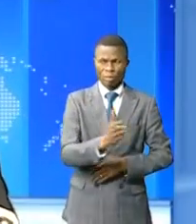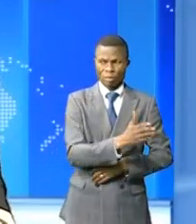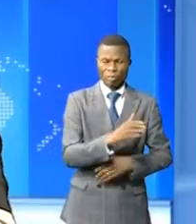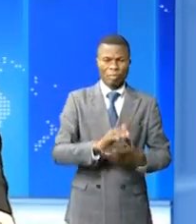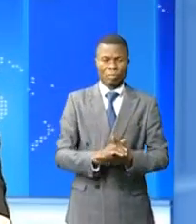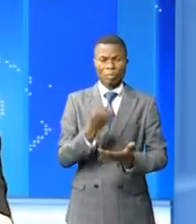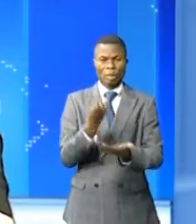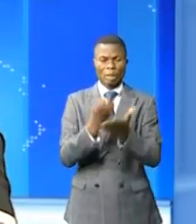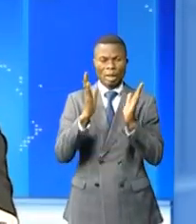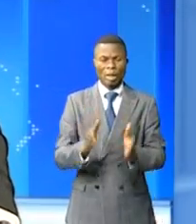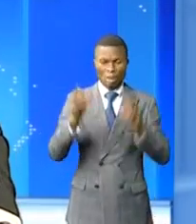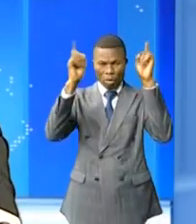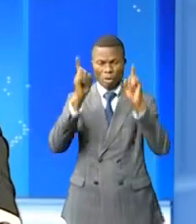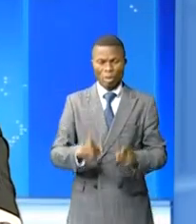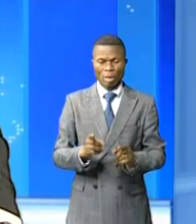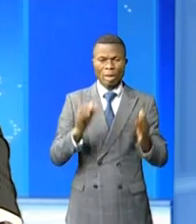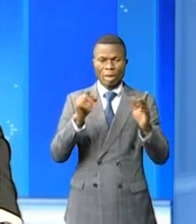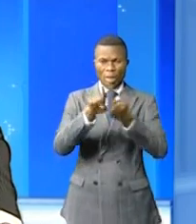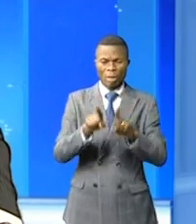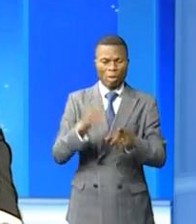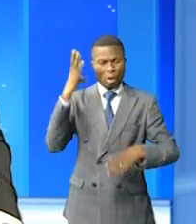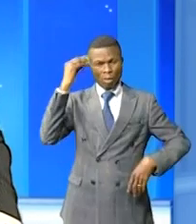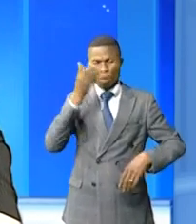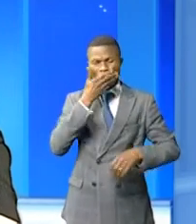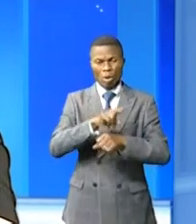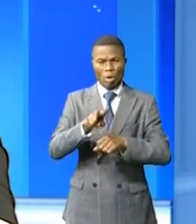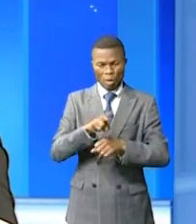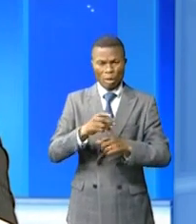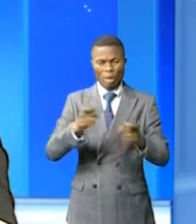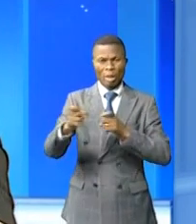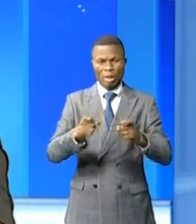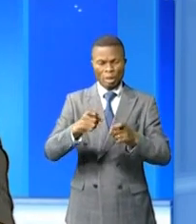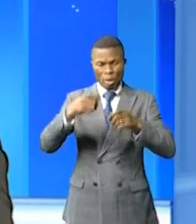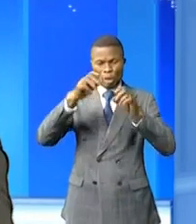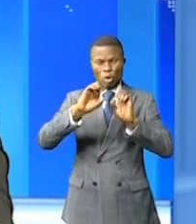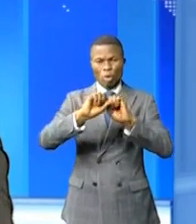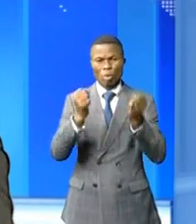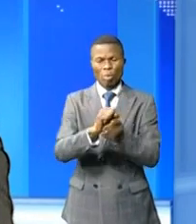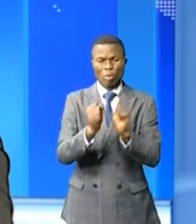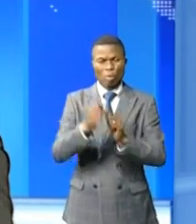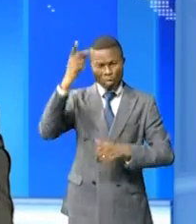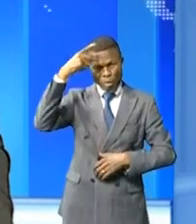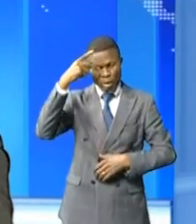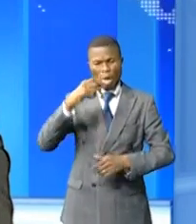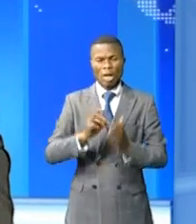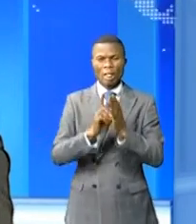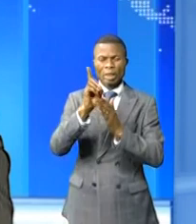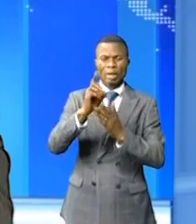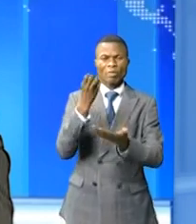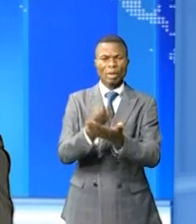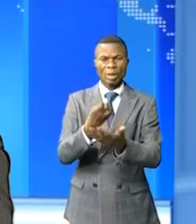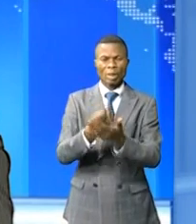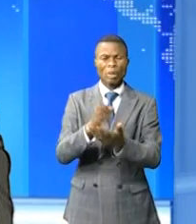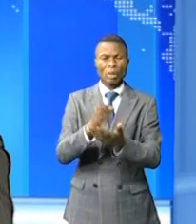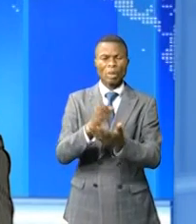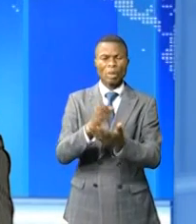Les économies africaines et la pandémie de la Covid-19, gestion de la crise politique et relance économique, c'est le thème du